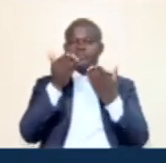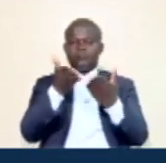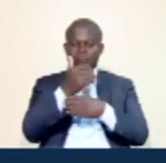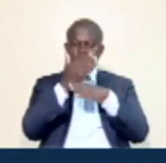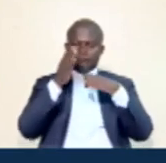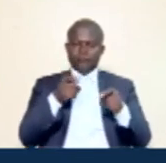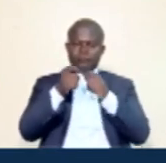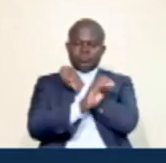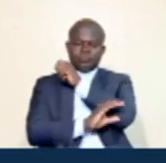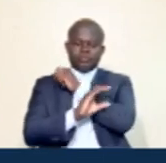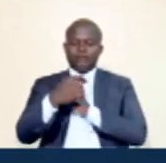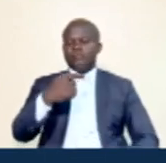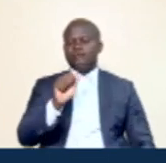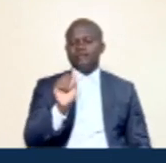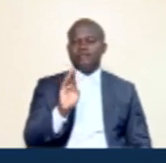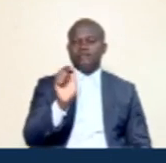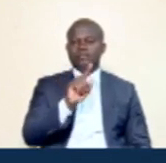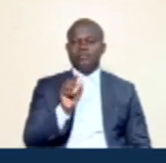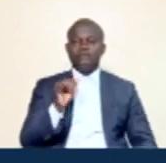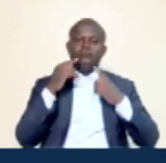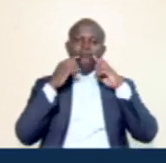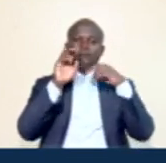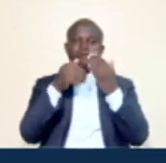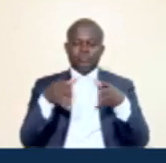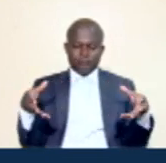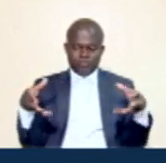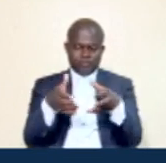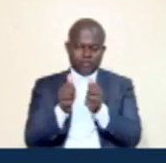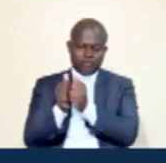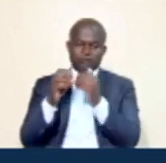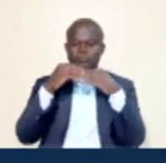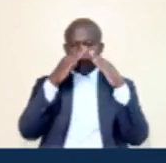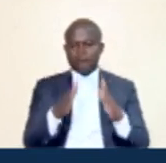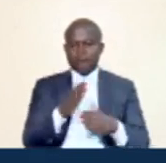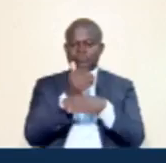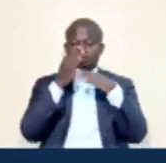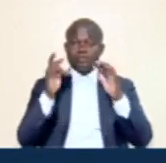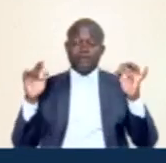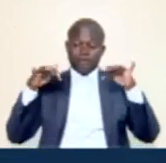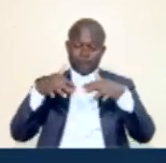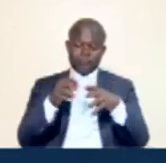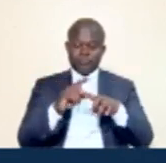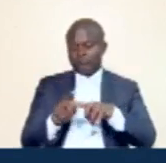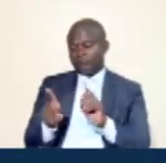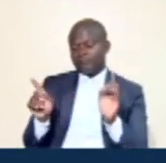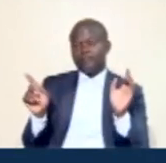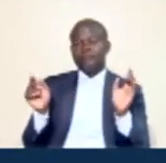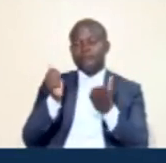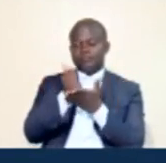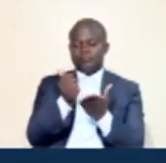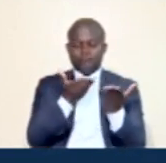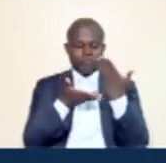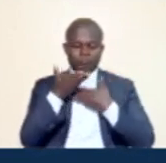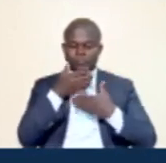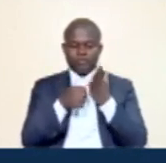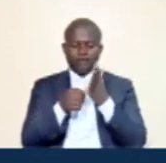Minisitiri w'Ubutegetsi bw'Igihugu Gatabazi Jean Marie Vianney yavuze ko guhuriza hamwe aba bayobozi n'abaminisitiri batandukanye bizafasha kuganira ku bibazo